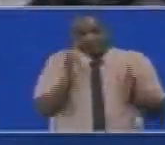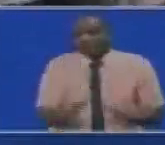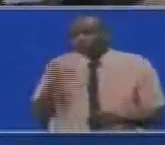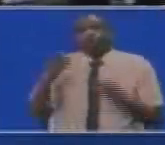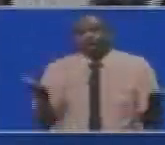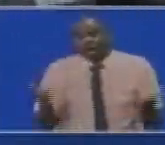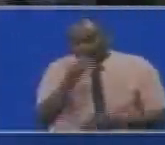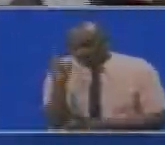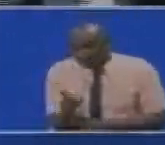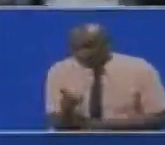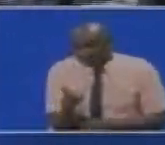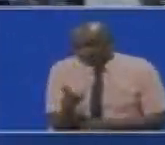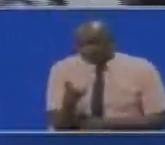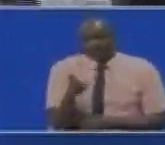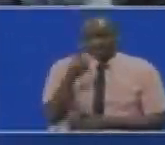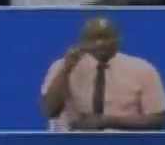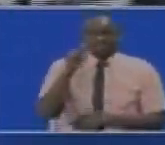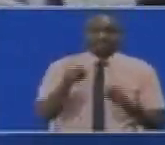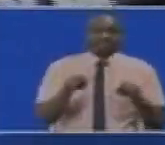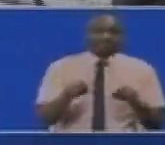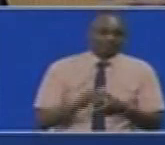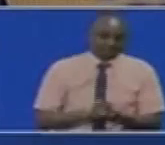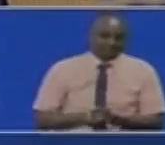nani? Sisili wa kesho, Kitchen Leo.